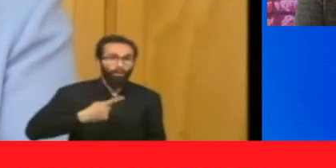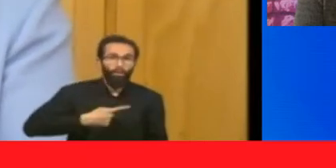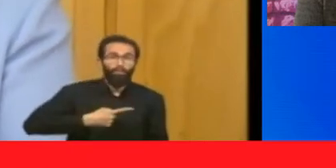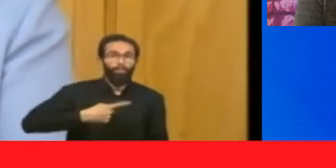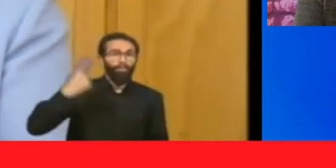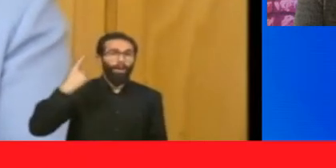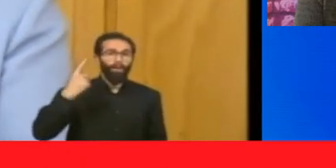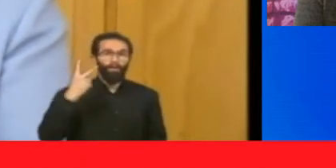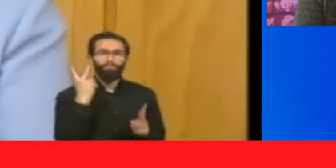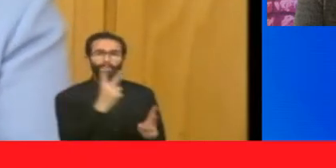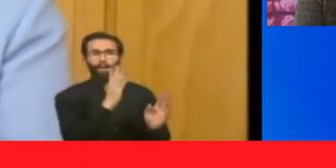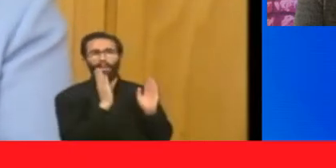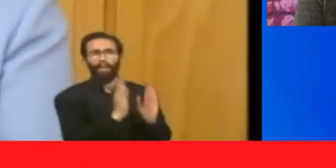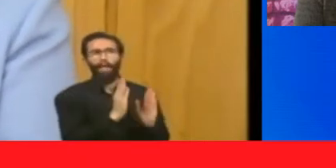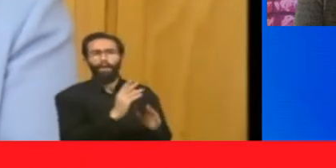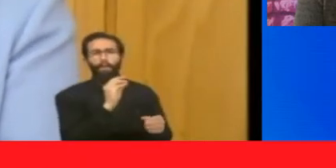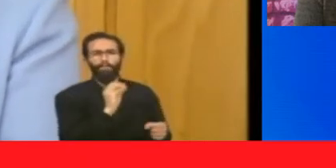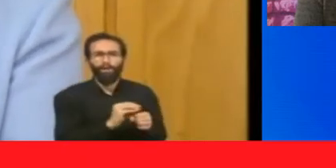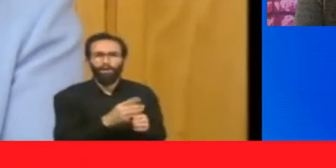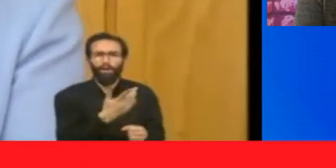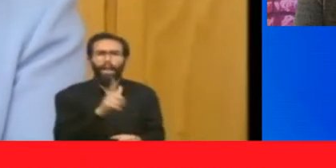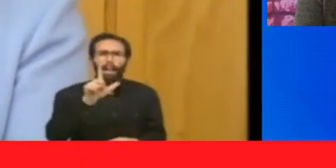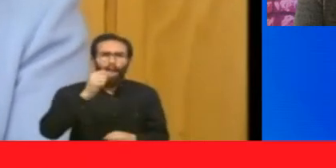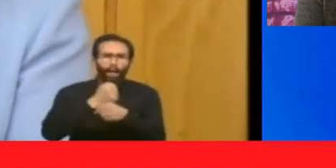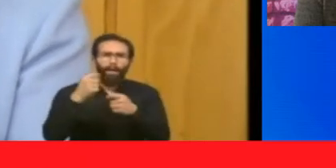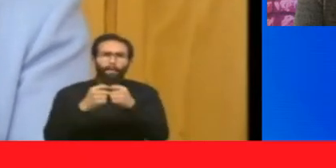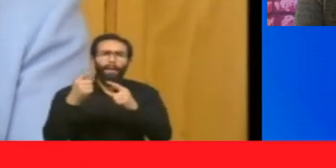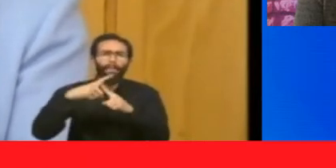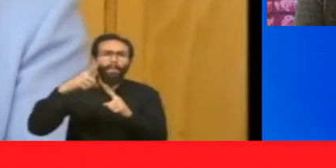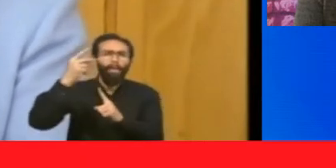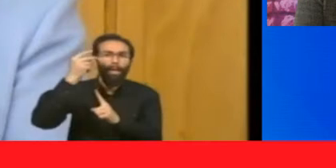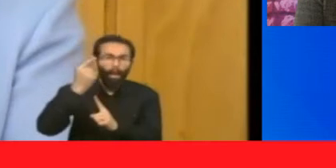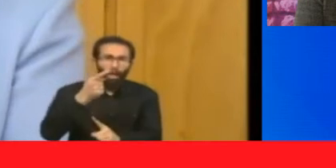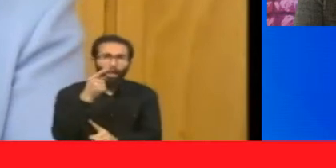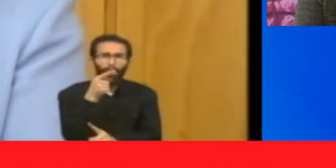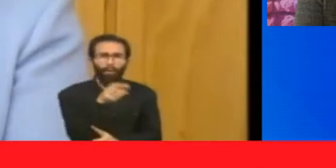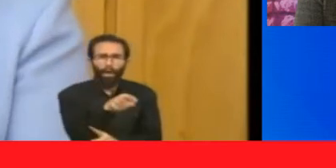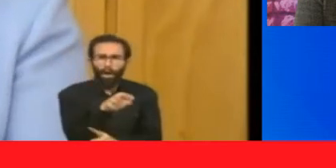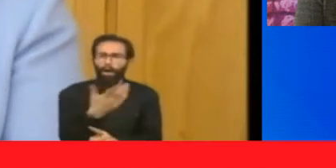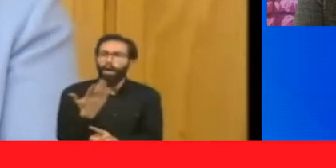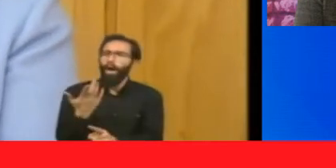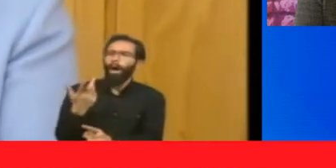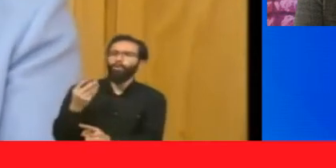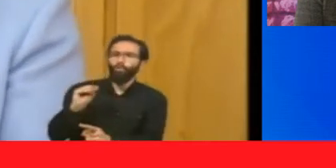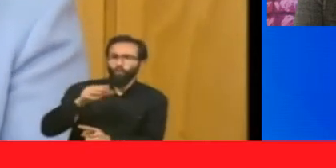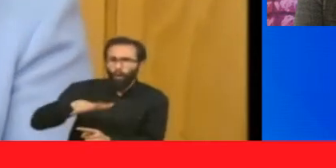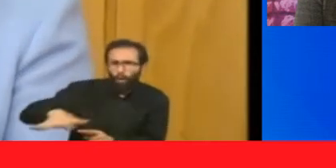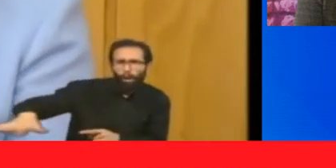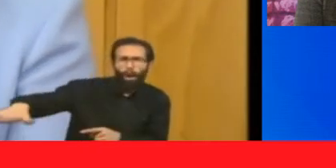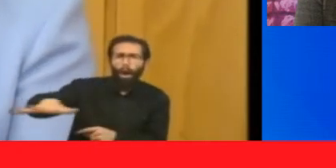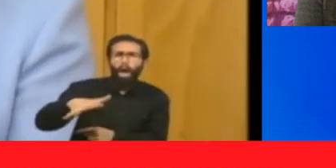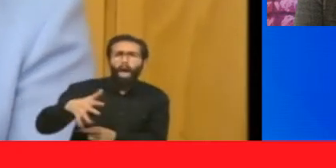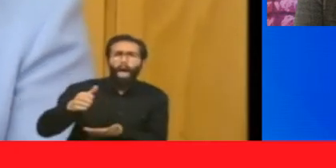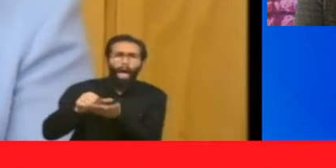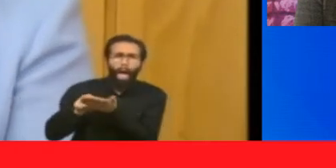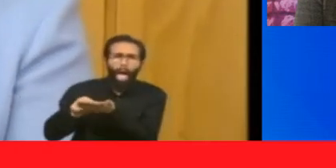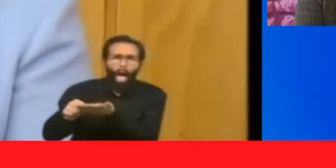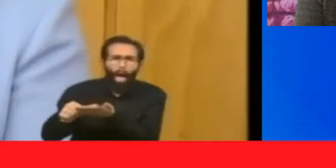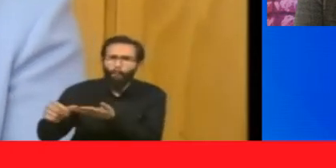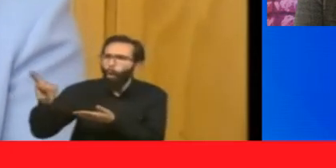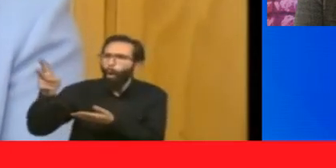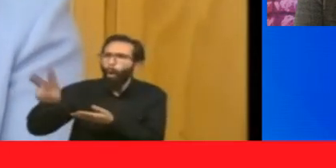LGBTİ artıları, çocukları ölümle yüz yüze bırakmaktır. Erkek yargıyı aynı